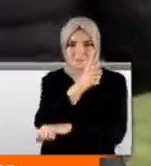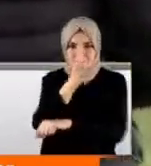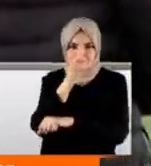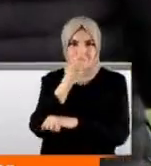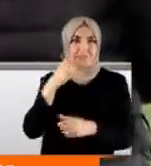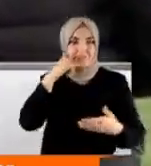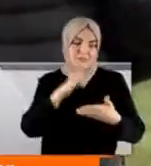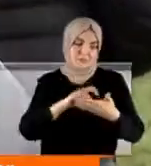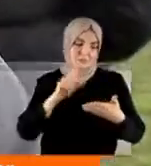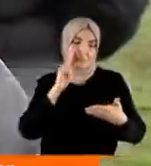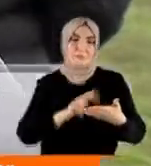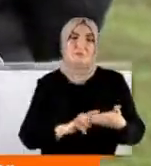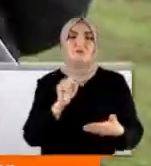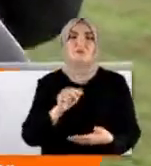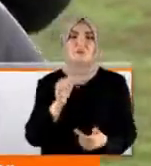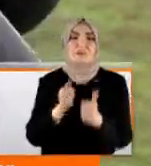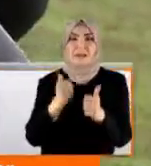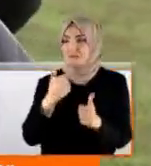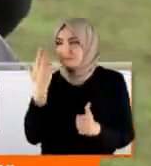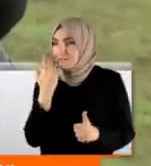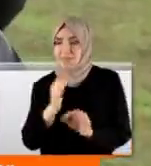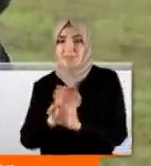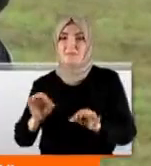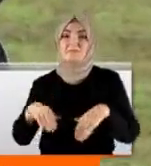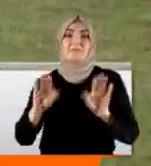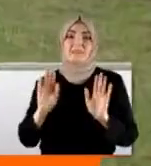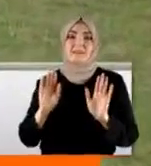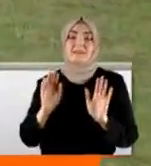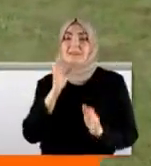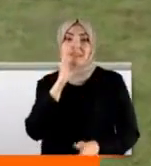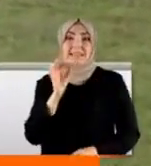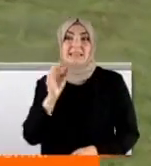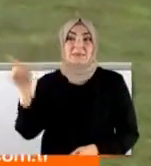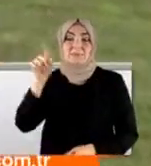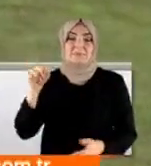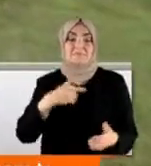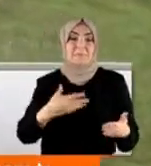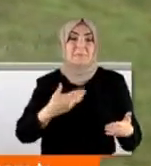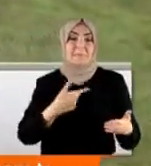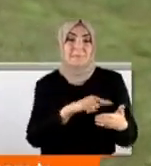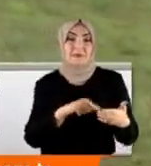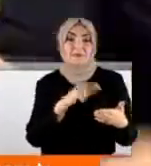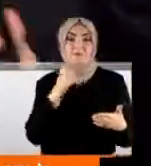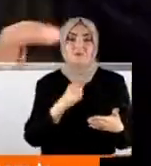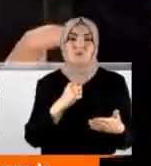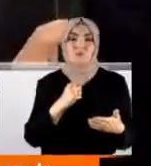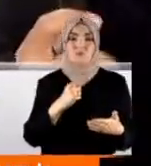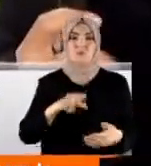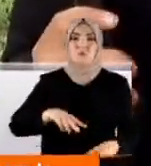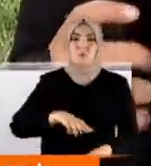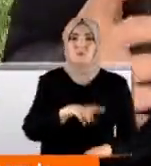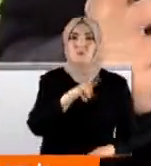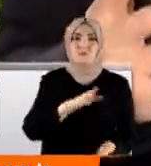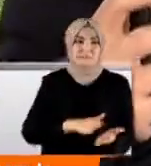burada şu an yarışı izlemediğimiz için burada kim acaba spin attı onu çok merak ediyoruz. Valla zeminde kaygan, inşallah bir kaza bel olmadan biter. Bir yandan